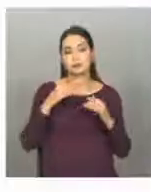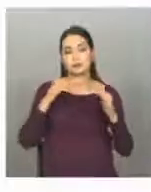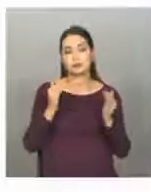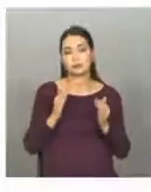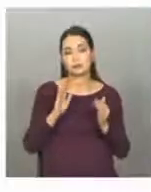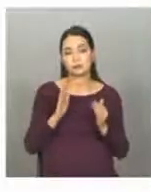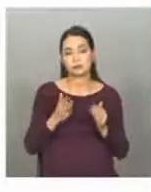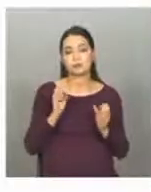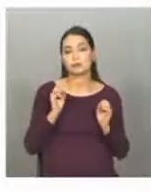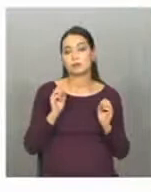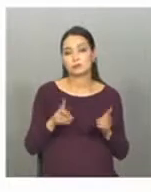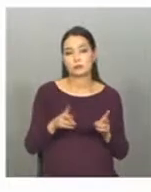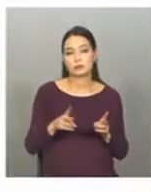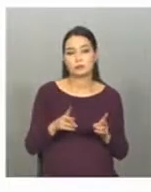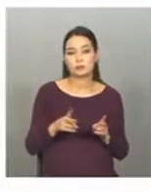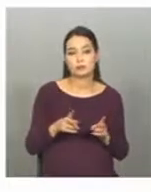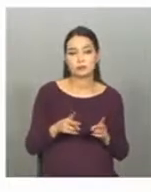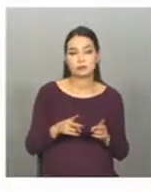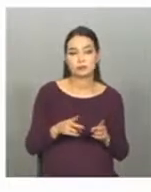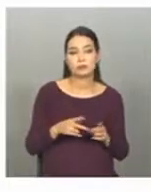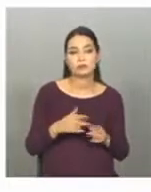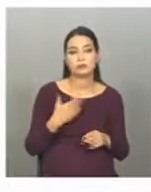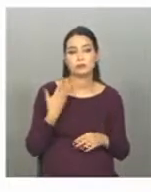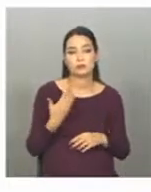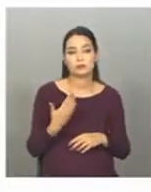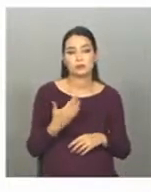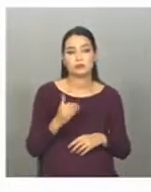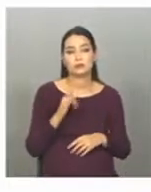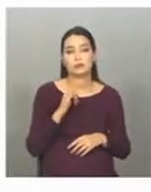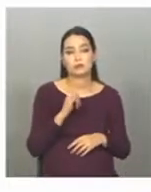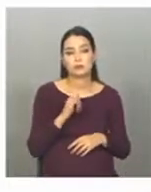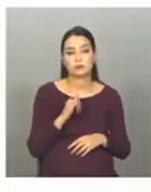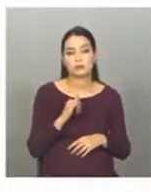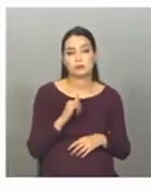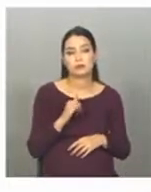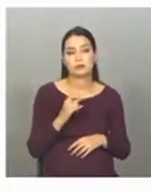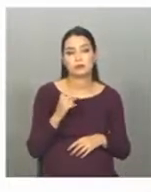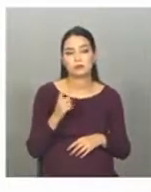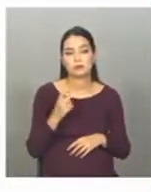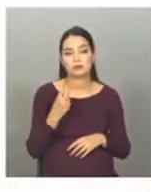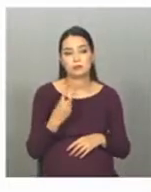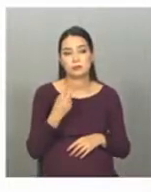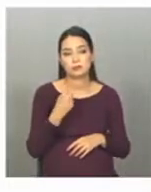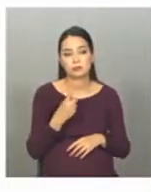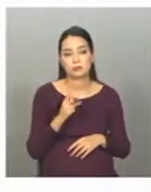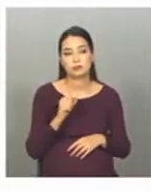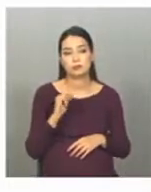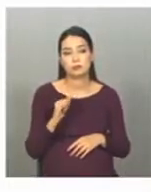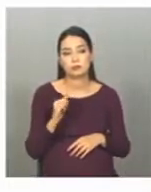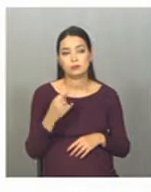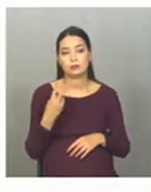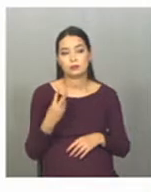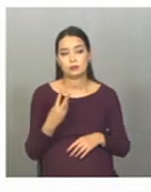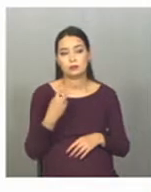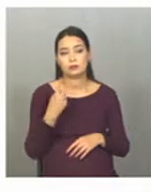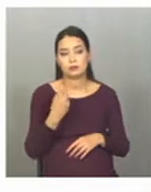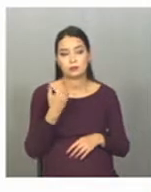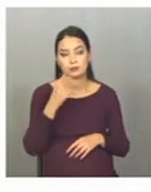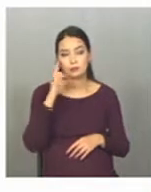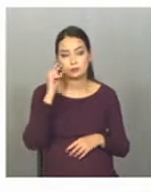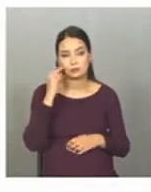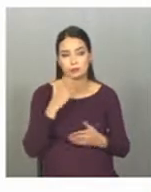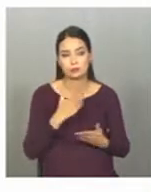жіктейміз? X ол x-тің 2-тен 1 дәрісінің квадраты, ал y ол y-тің 2-тен 1 дәрісінің